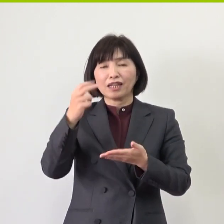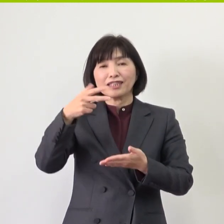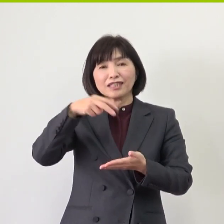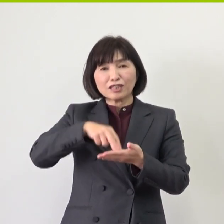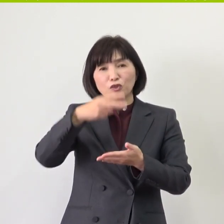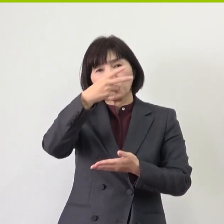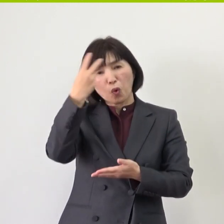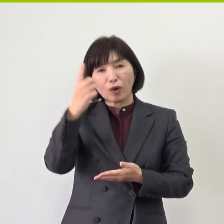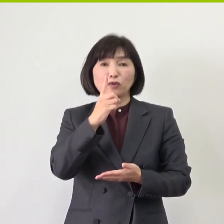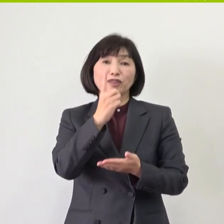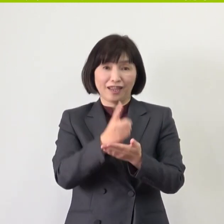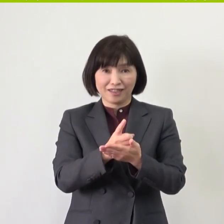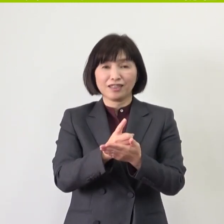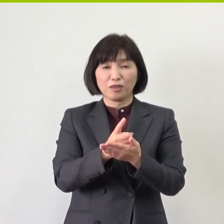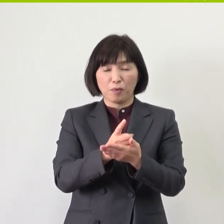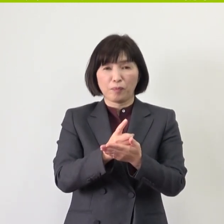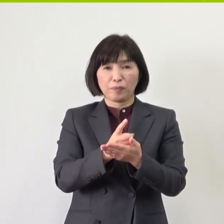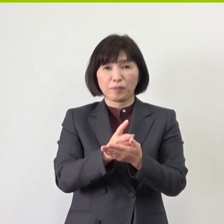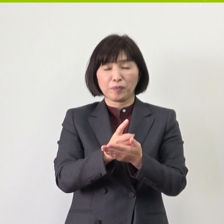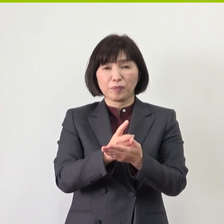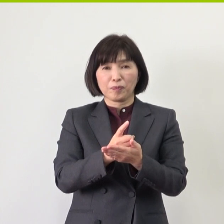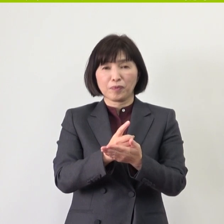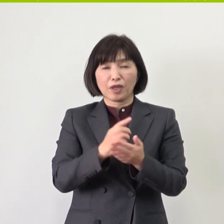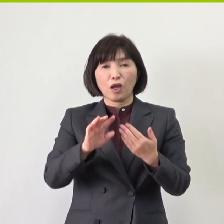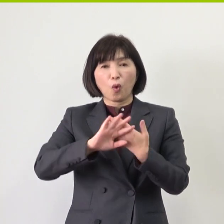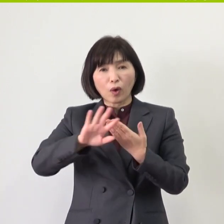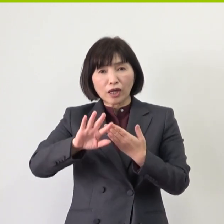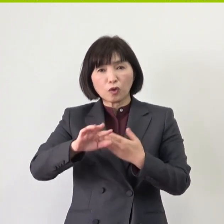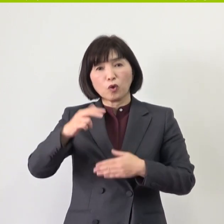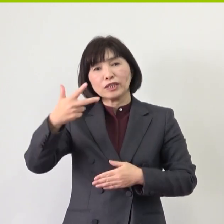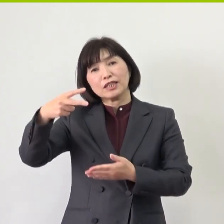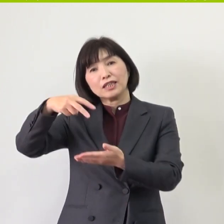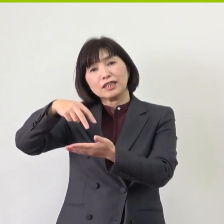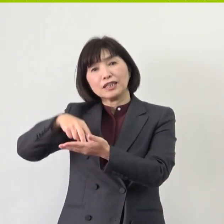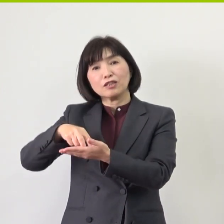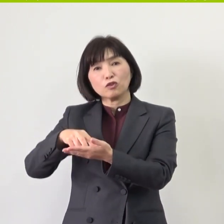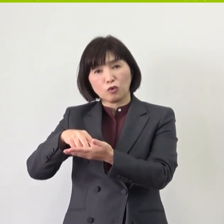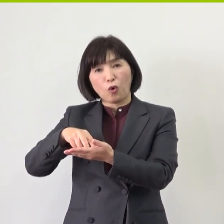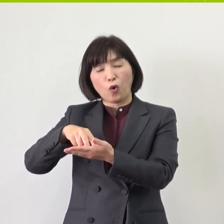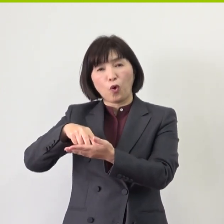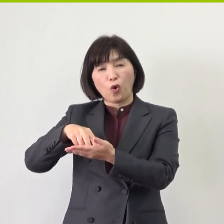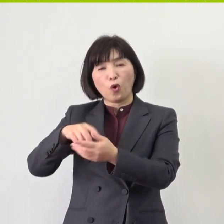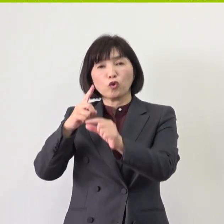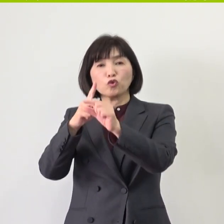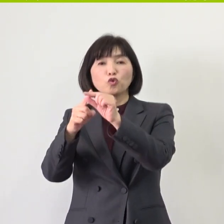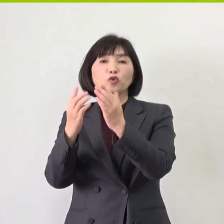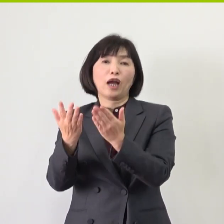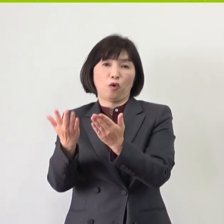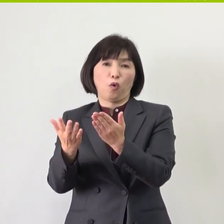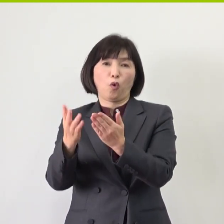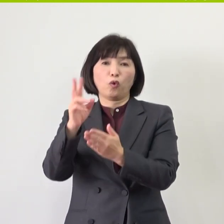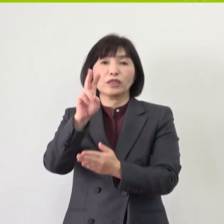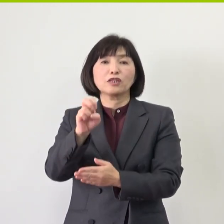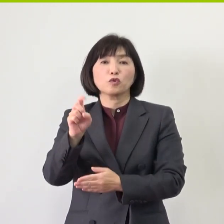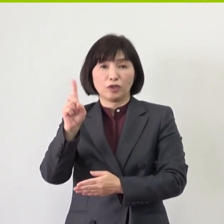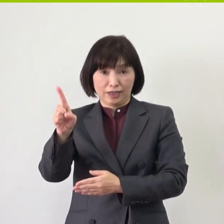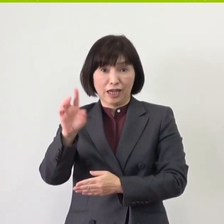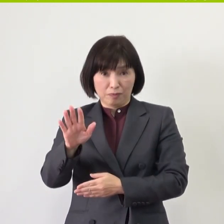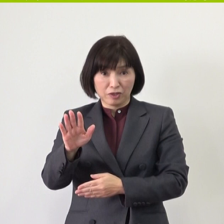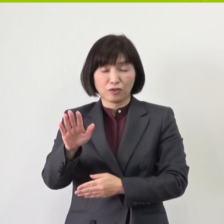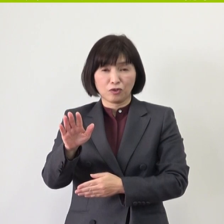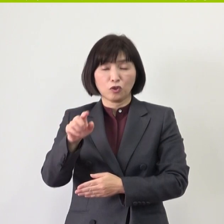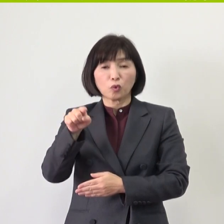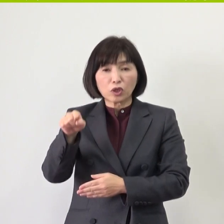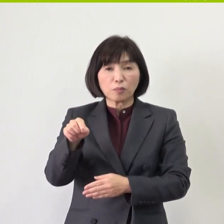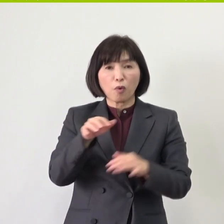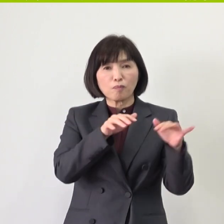奈良市では唯一一つしかありませんので、一条でチャレンジをした取り組みを奈良市内の他の21中学校にも当